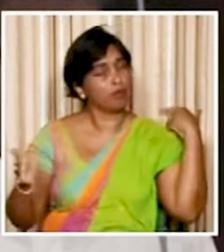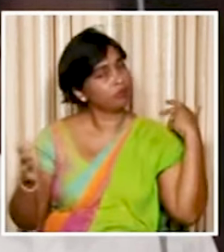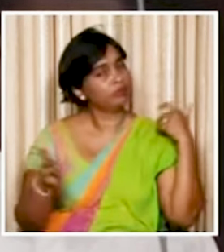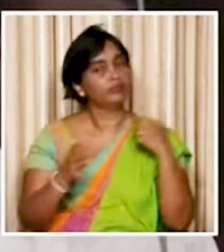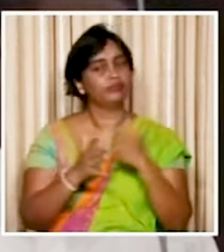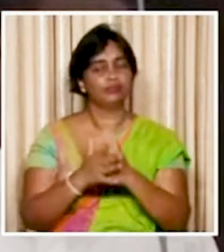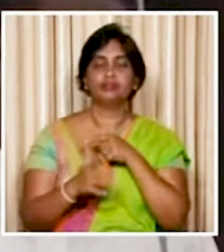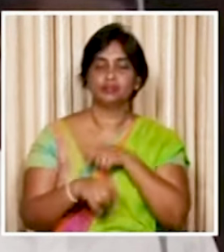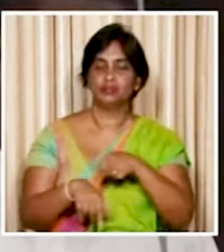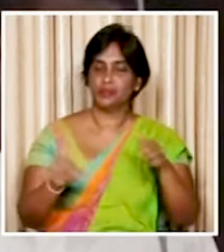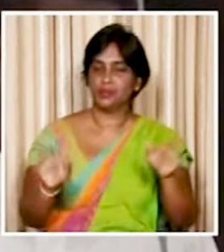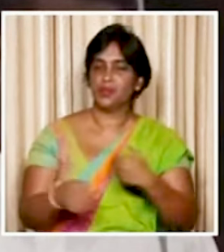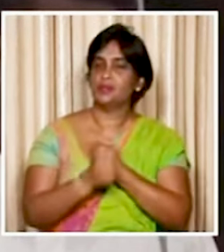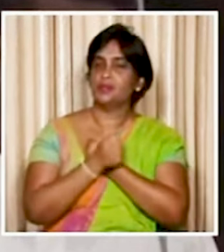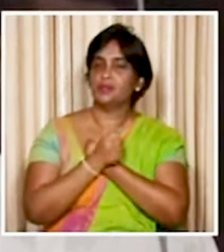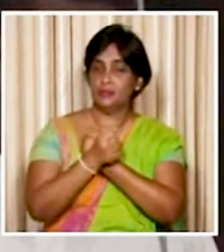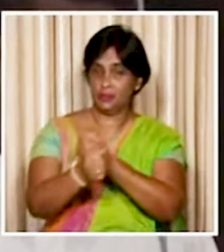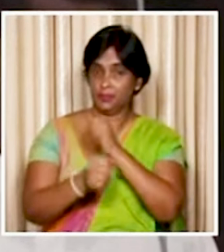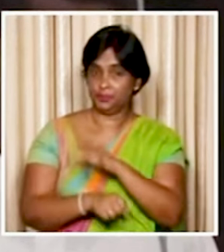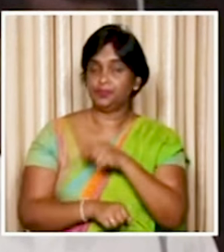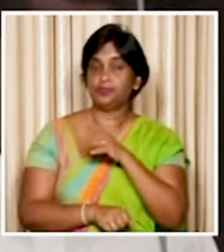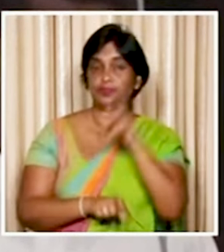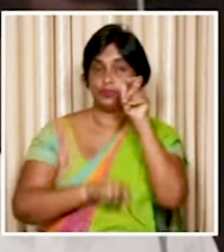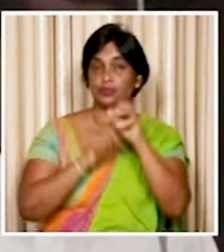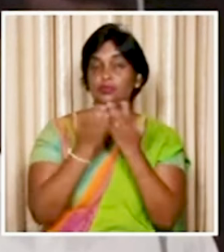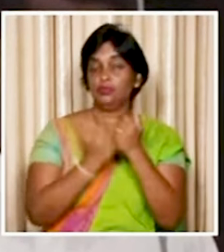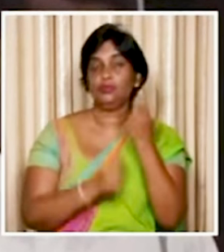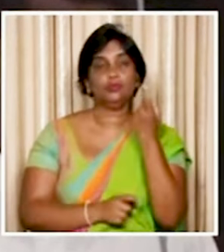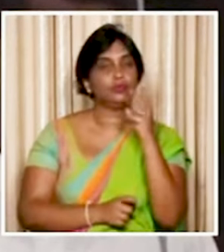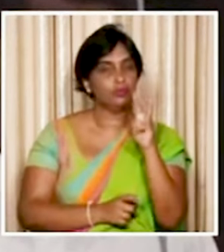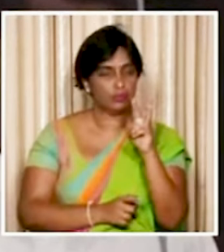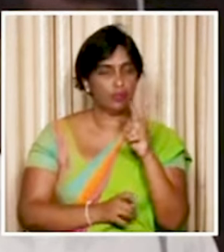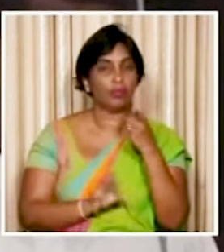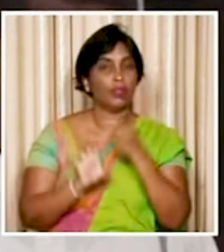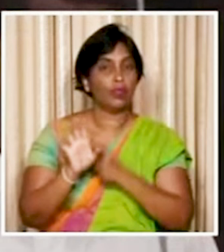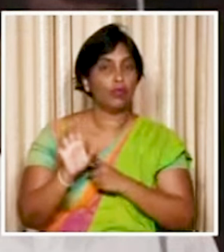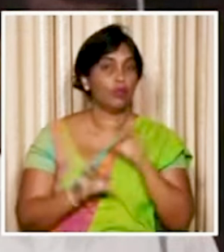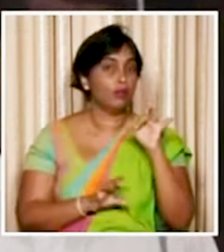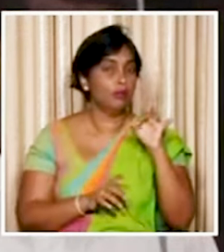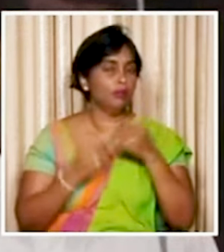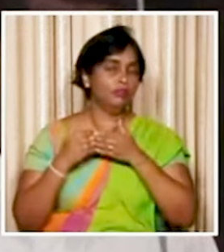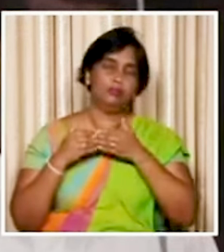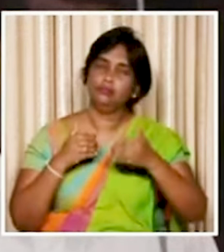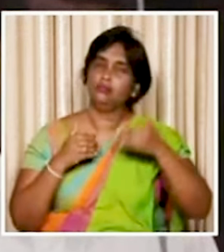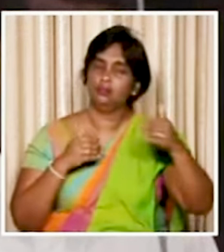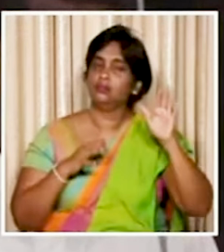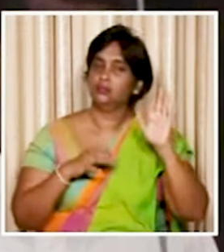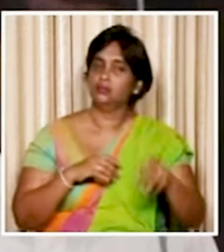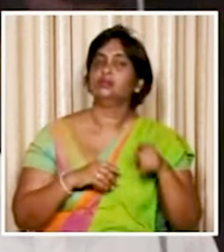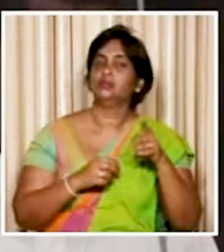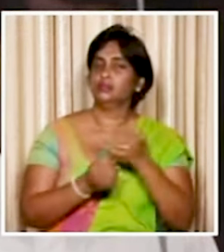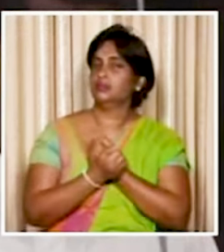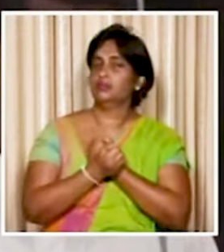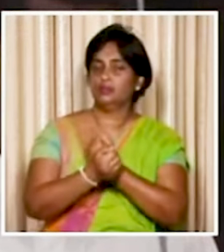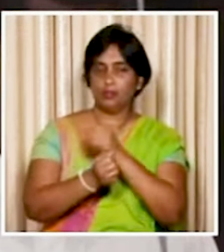செய்யப்பட்டவர்களில் 13 பேர் 15 வருடங்களுக்கு மேற்பட்டவர்களாக இருக்கிறார்கள்.